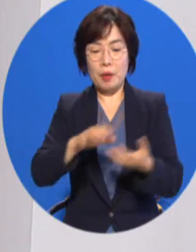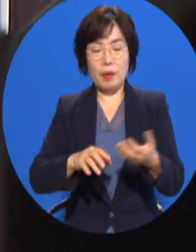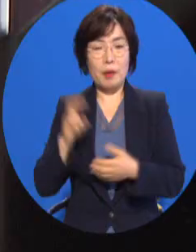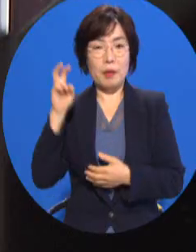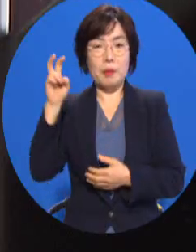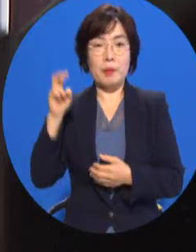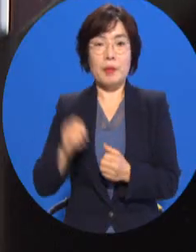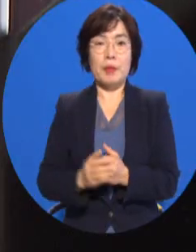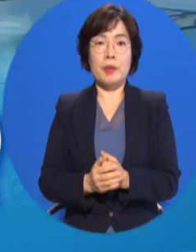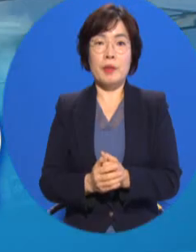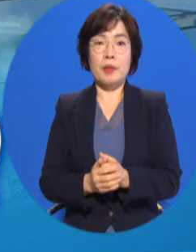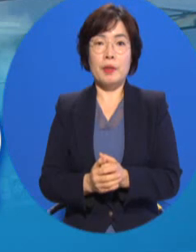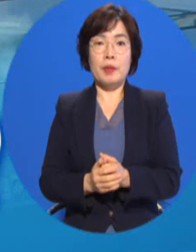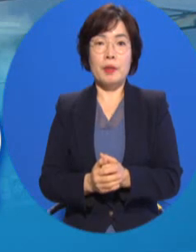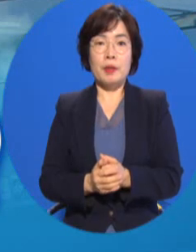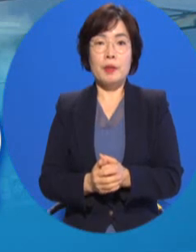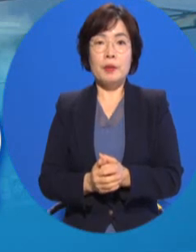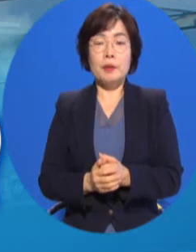예상됩니다.